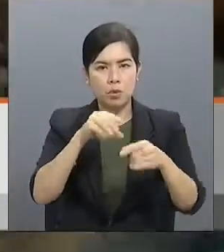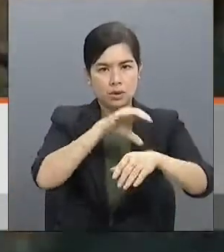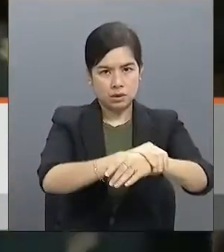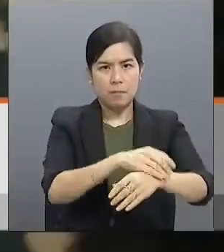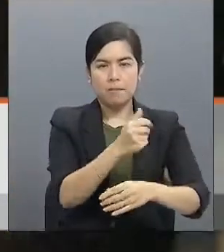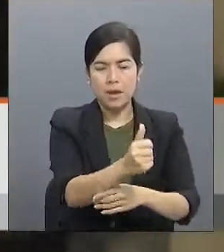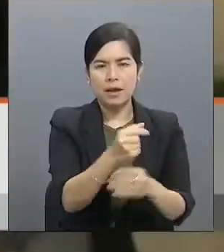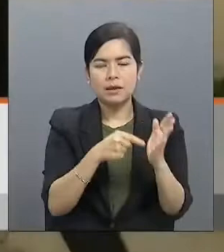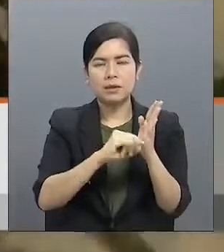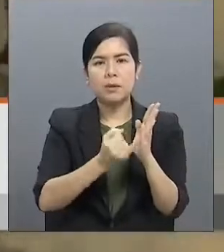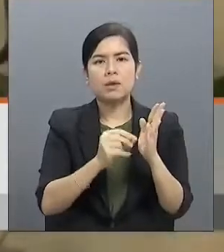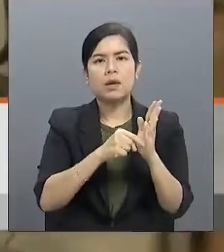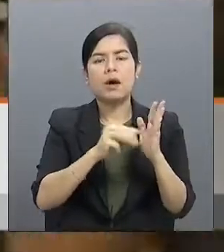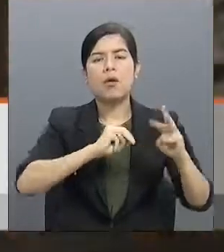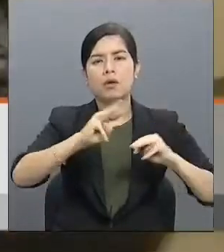งแต่เมื่อวานนี้ครับ